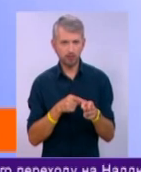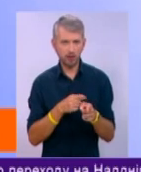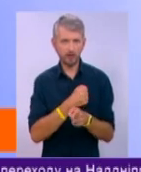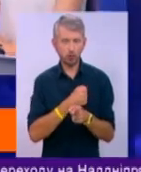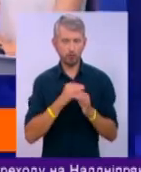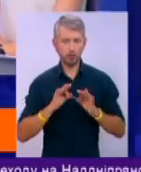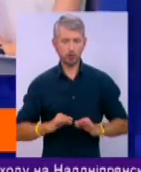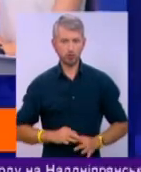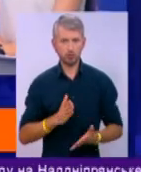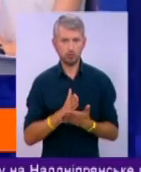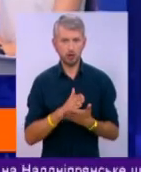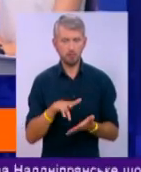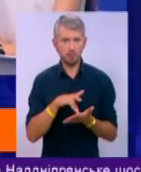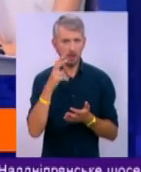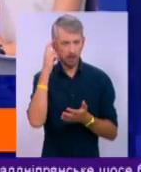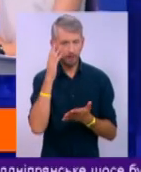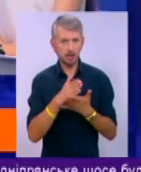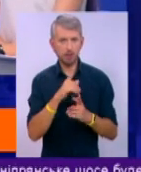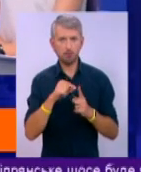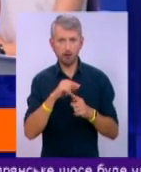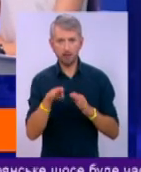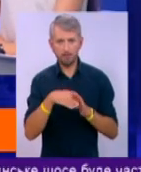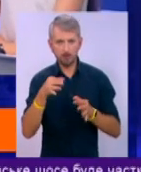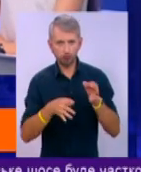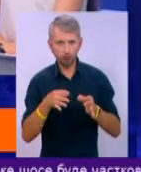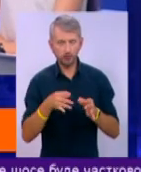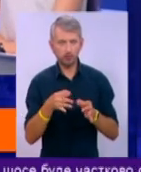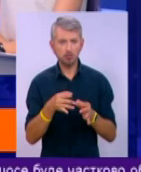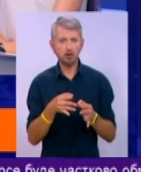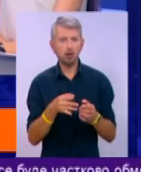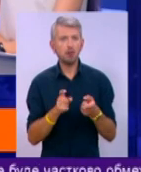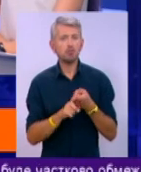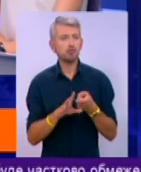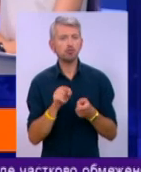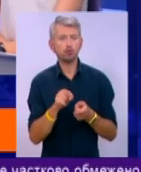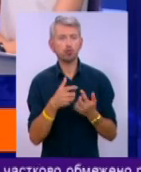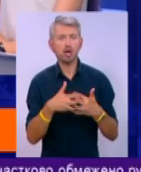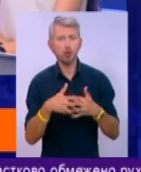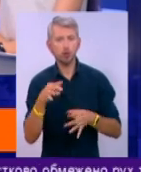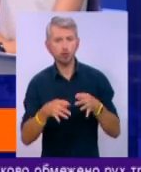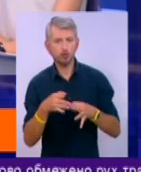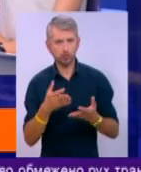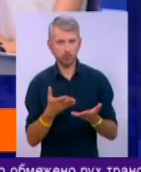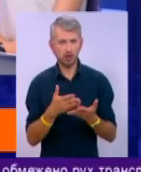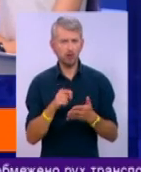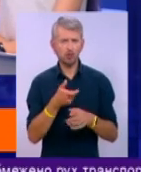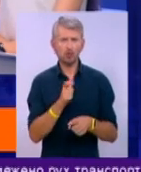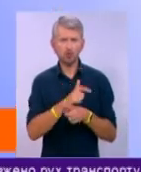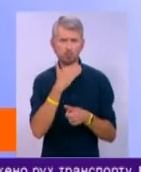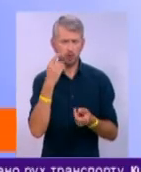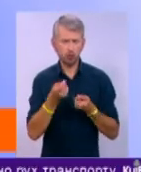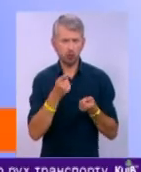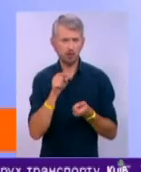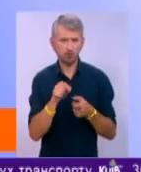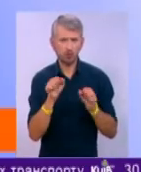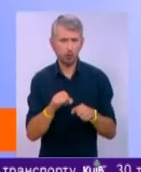на територіальному місті Києві. Є правила підсудності. Тому до чого тут Краматорський суд, якщо рішення прийме? Тут дуже багато нюансів. Тут